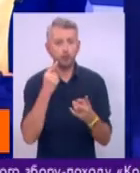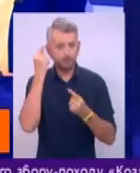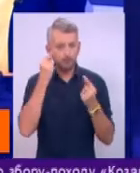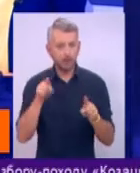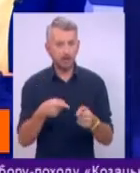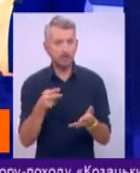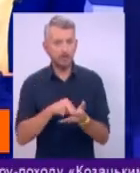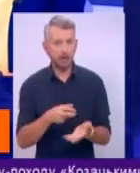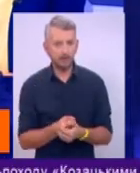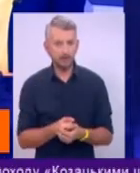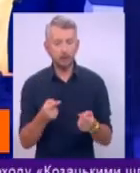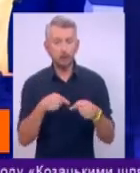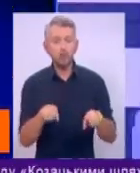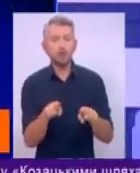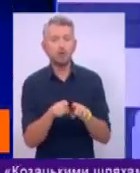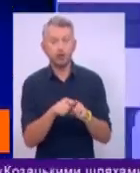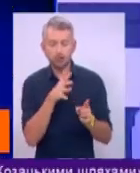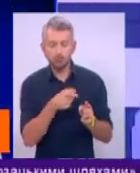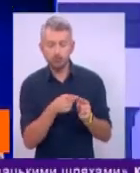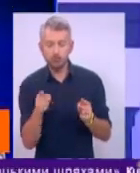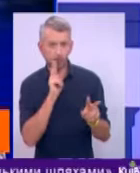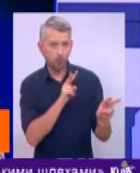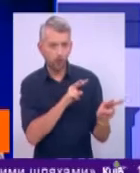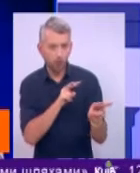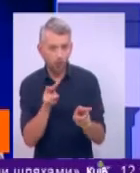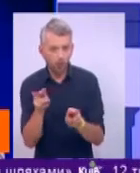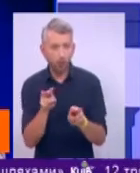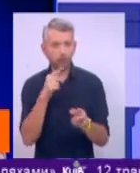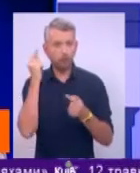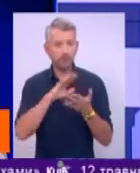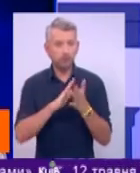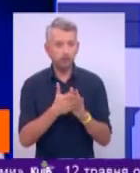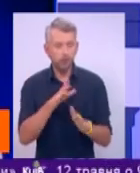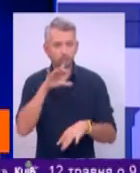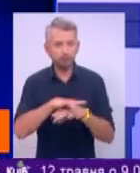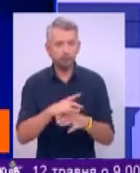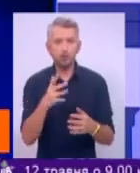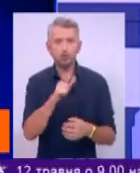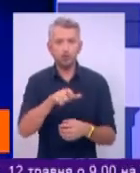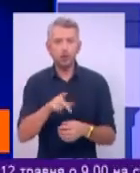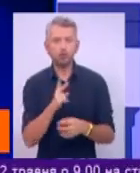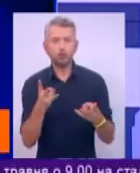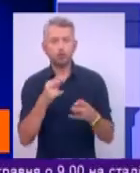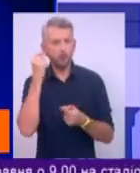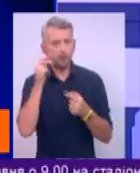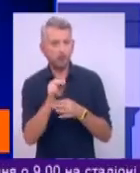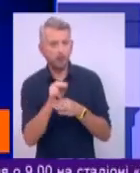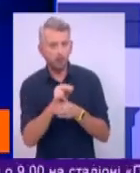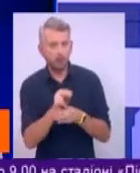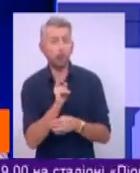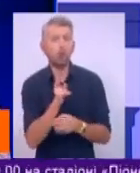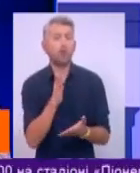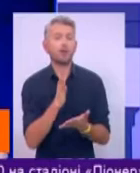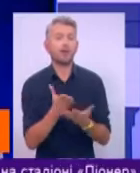психологічної реабілітації. І точно так же в процесі цього моніторингу психологічного стану виявили людей, які потребують психотерапії, в кого є там